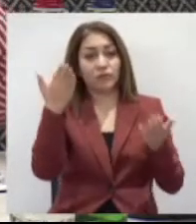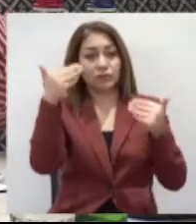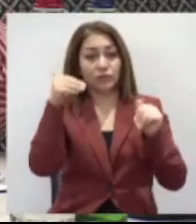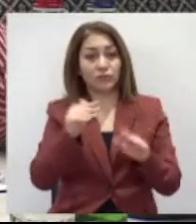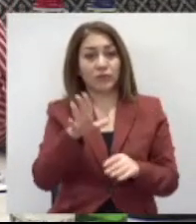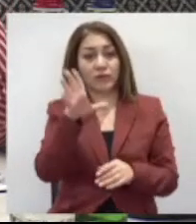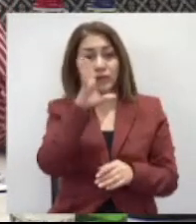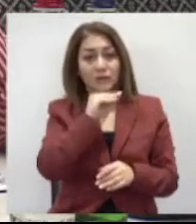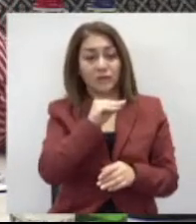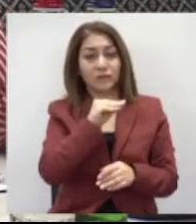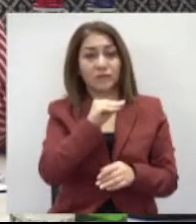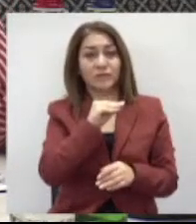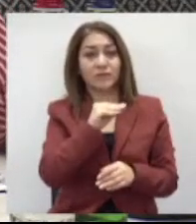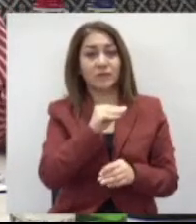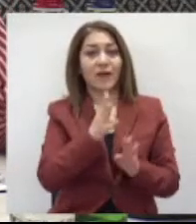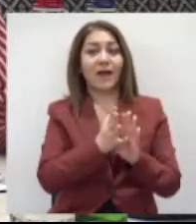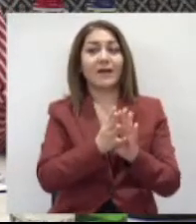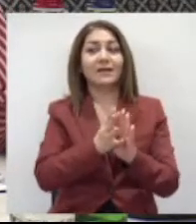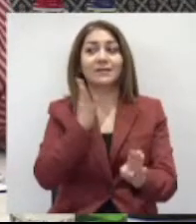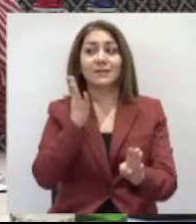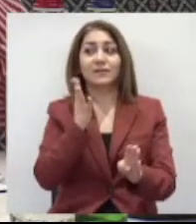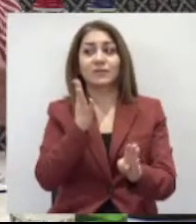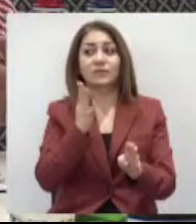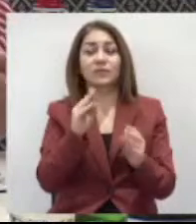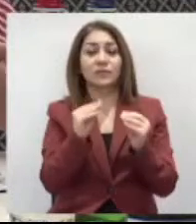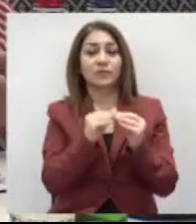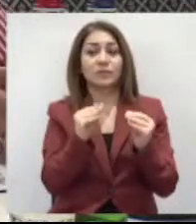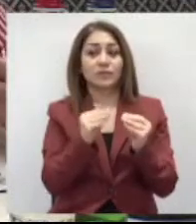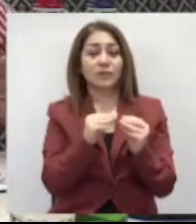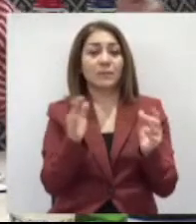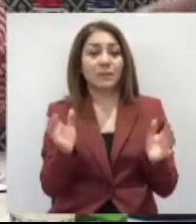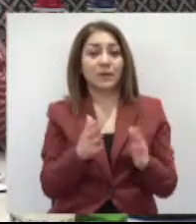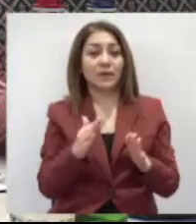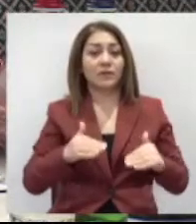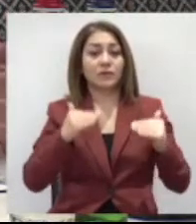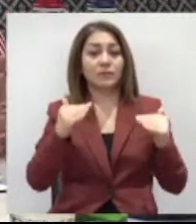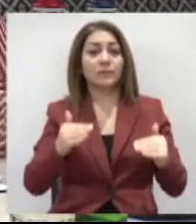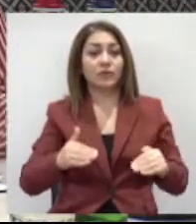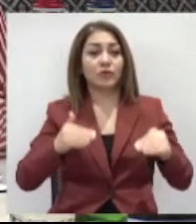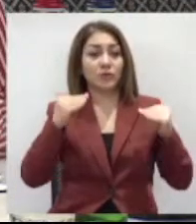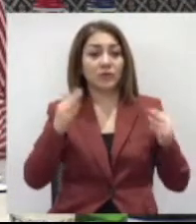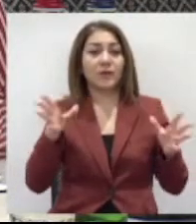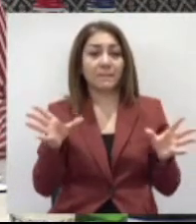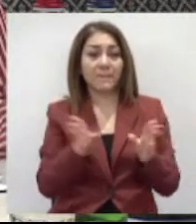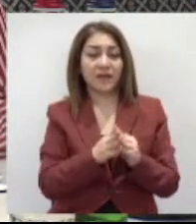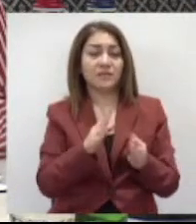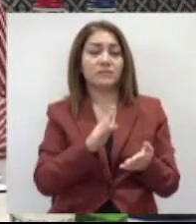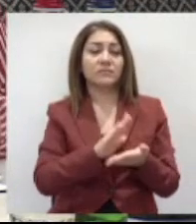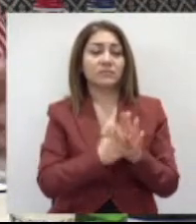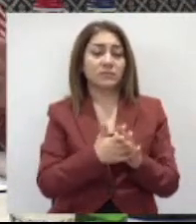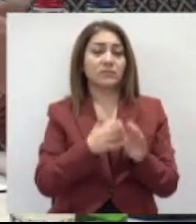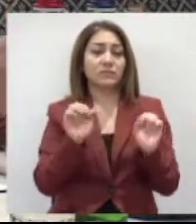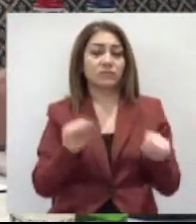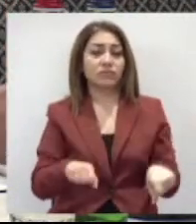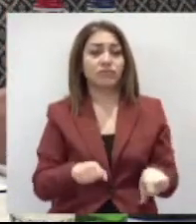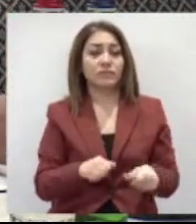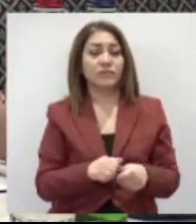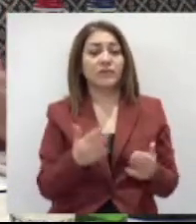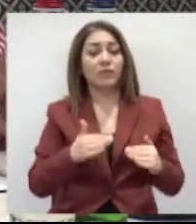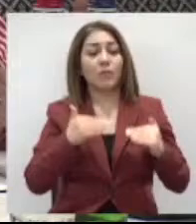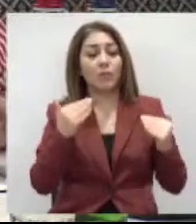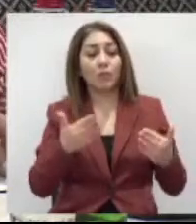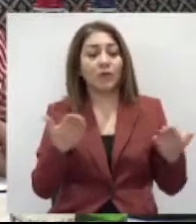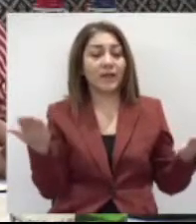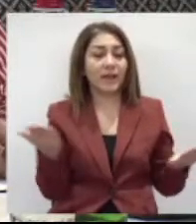մենք կարող ենք այս տրամաբանական հաջորդականությունը պահպանել, մինչդեռ փուլերը արդեն մենք միասին համատեղ կարող ենք որոշել, թե